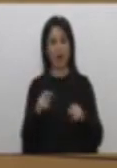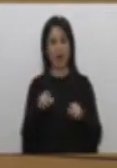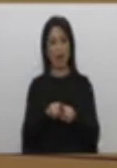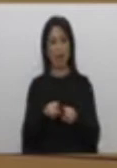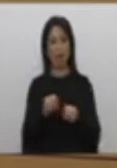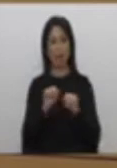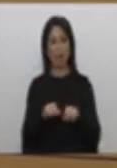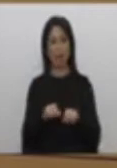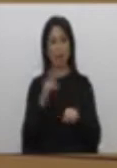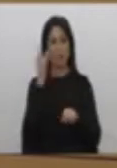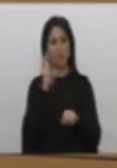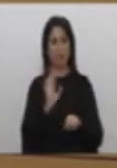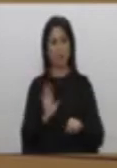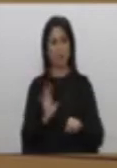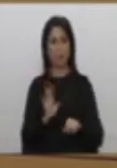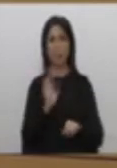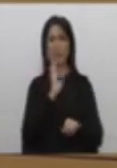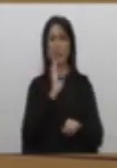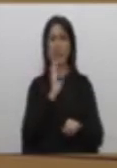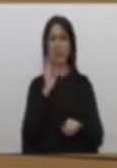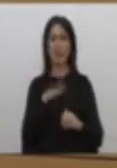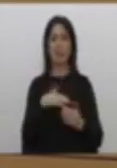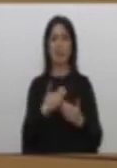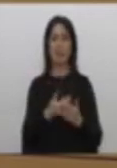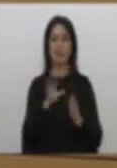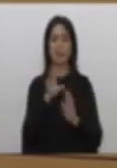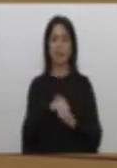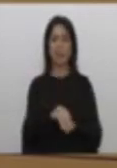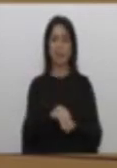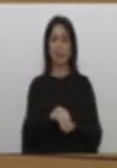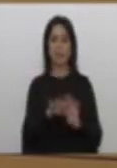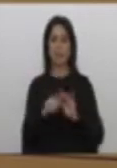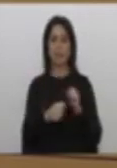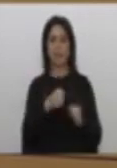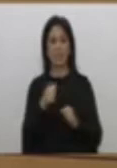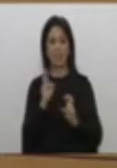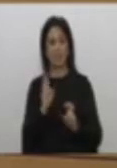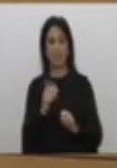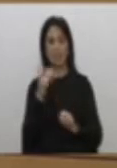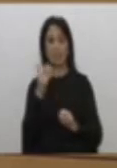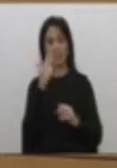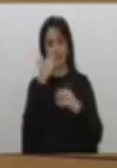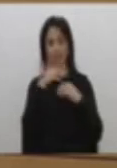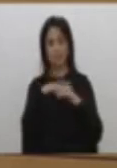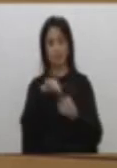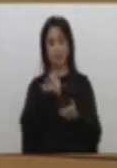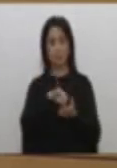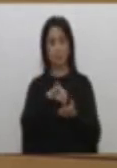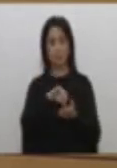რესურსით წარმოუდგენელია. Ქალების უფრო ინტენსიური ჩართულობა დასაქმების ბაზარზე და მათი ინკლუზიური